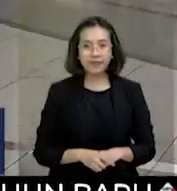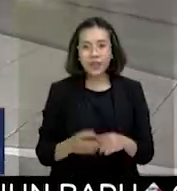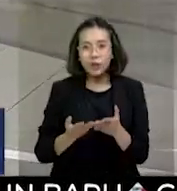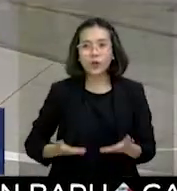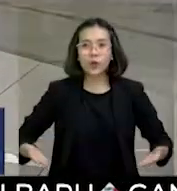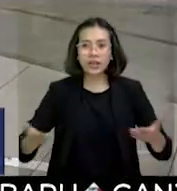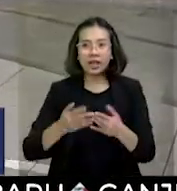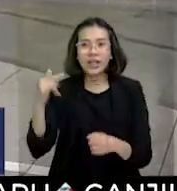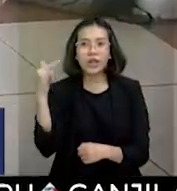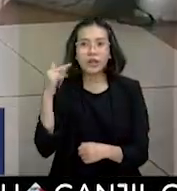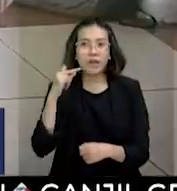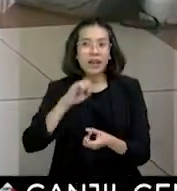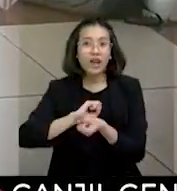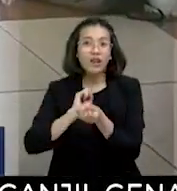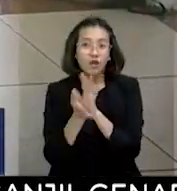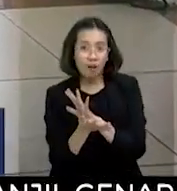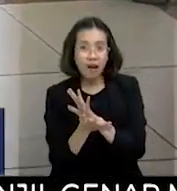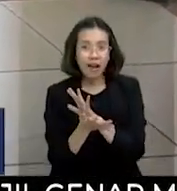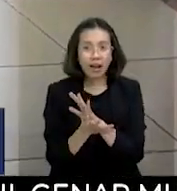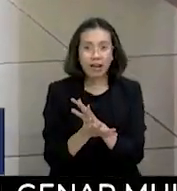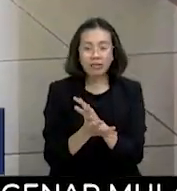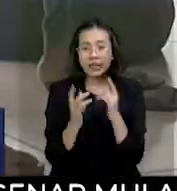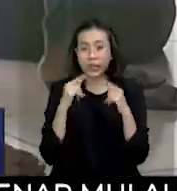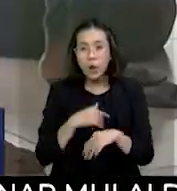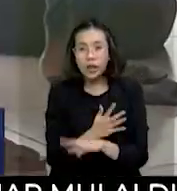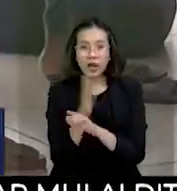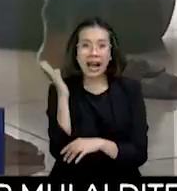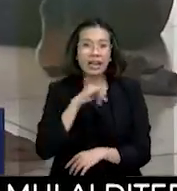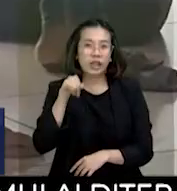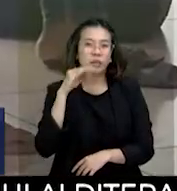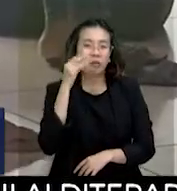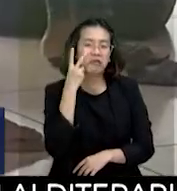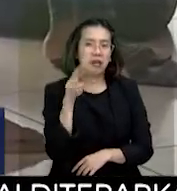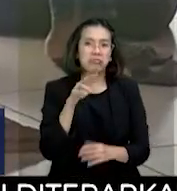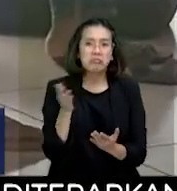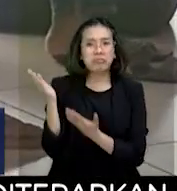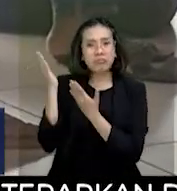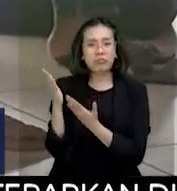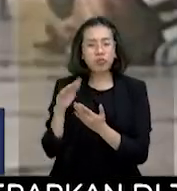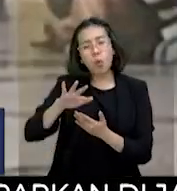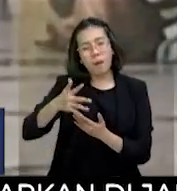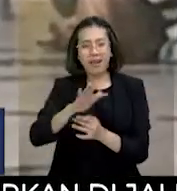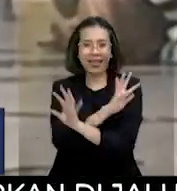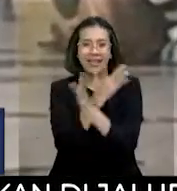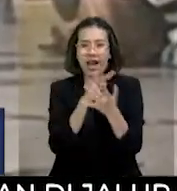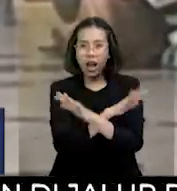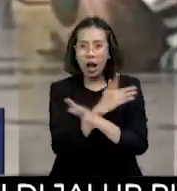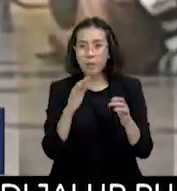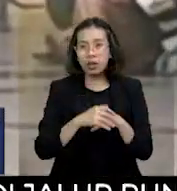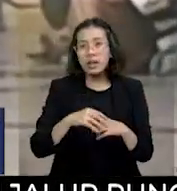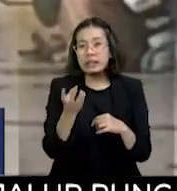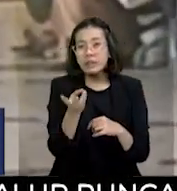Suasana terminal keberangkatan Terminal 1 Bandara Juanda, Surabaya, Jawa Timur, Jumat pagi nampak ramai. Jelang perayaan Natal,